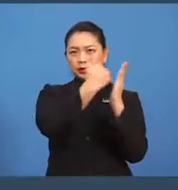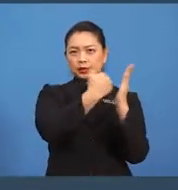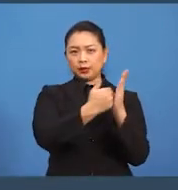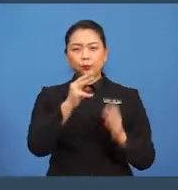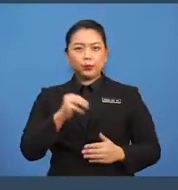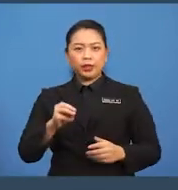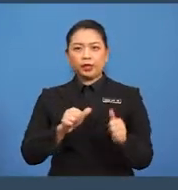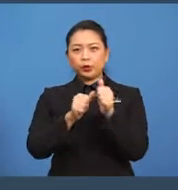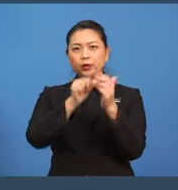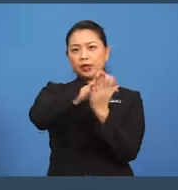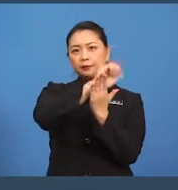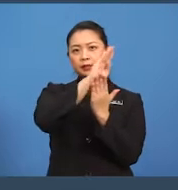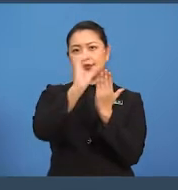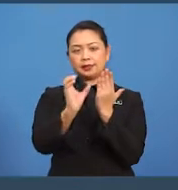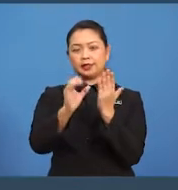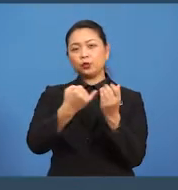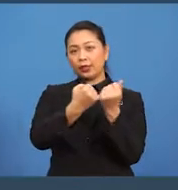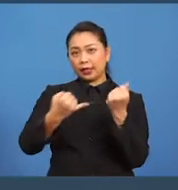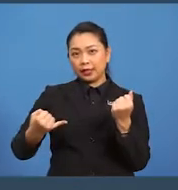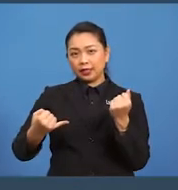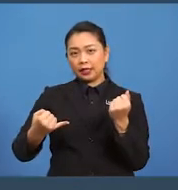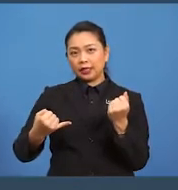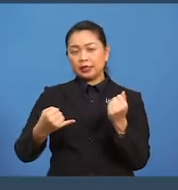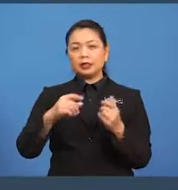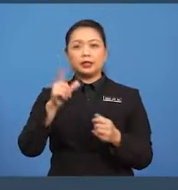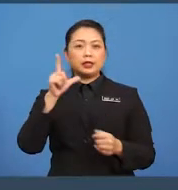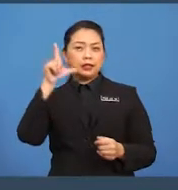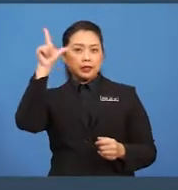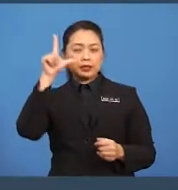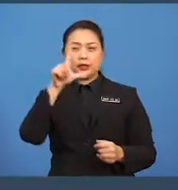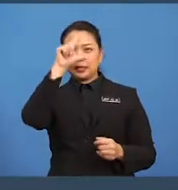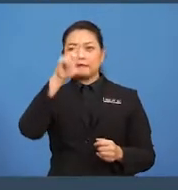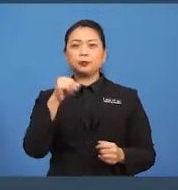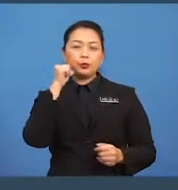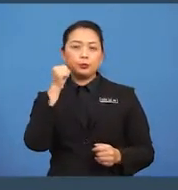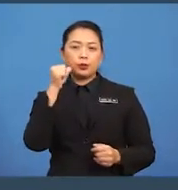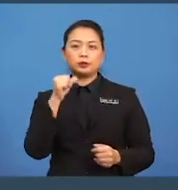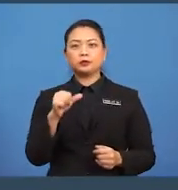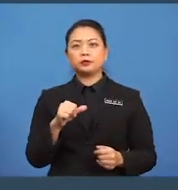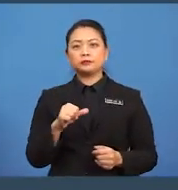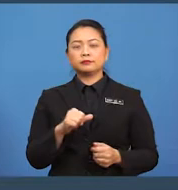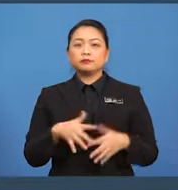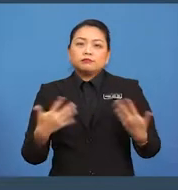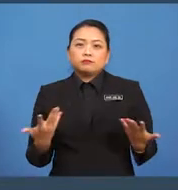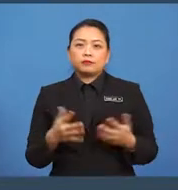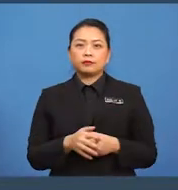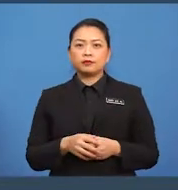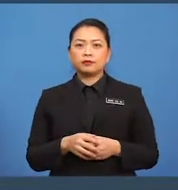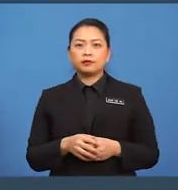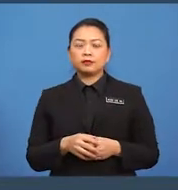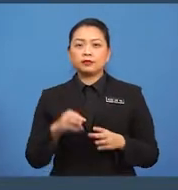abjad, mengikut bulan kelahiran, jantina dan sebagainya. Dalam sukatan tingkatan